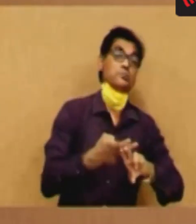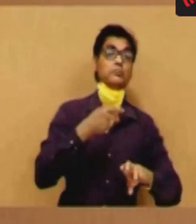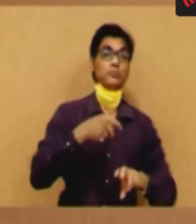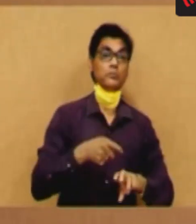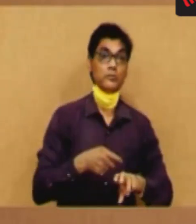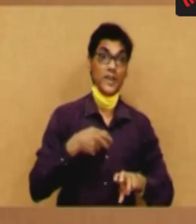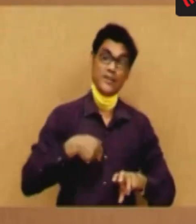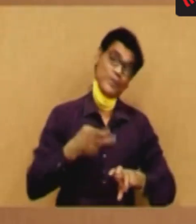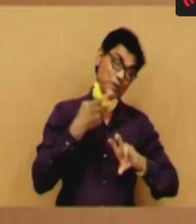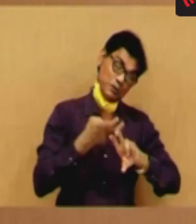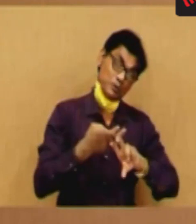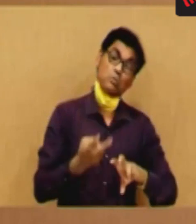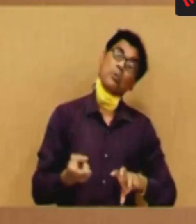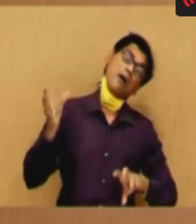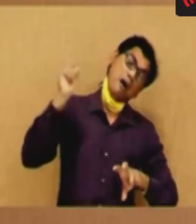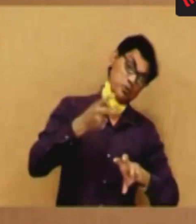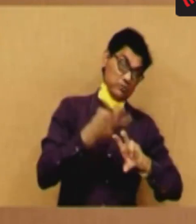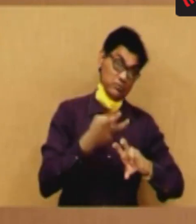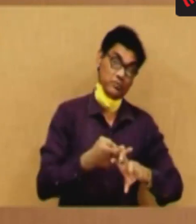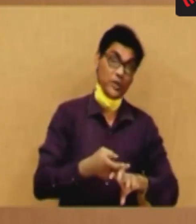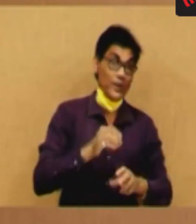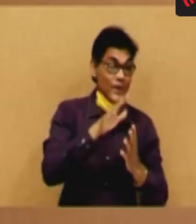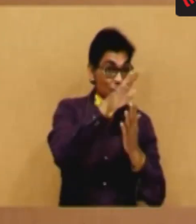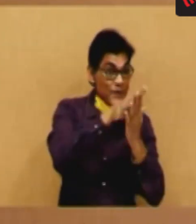ହୋଇଯାଉଛି ତେଣୁ ଯଦି ଆମେ ତାଙ୍କ ପାଇଁ ଗୋଟିଏ ସୁନ୍ଦର